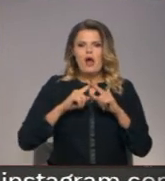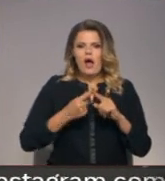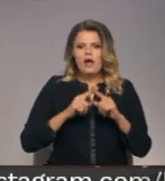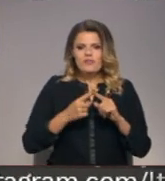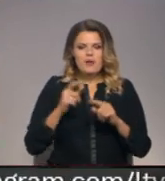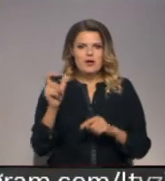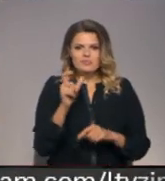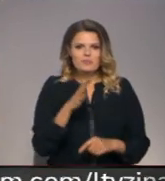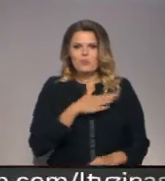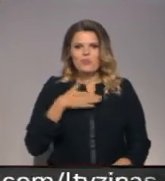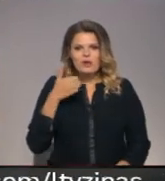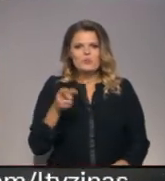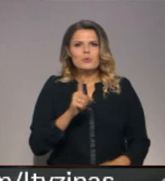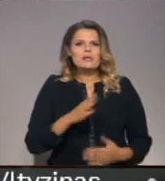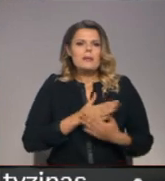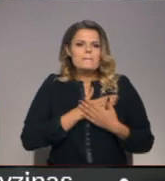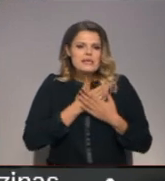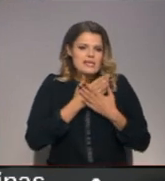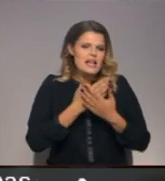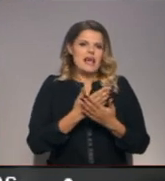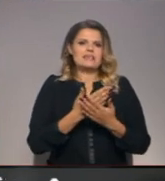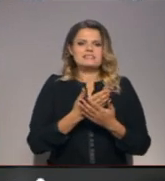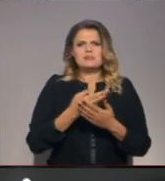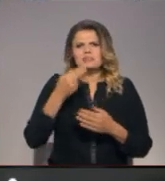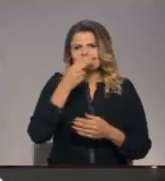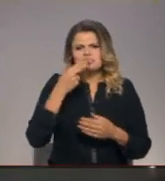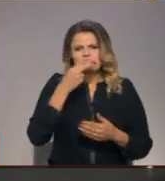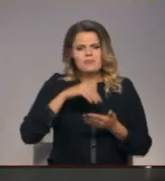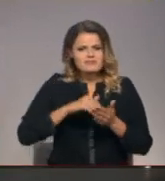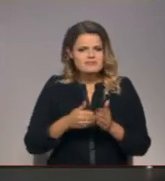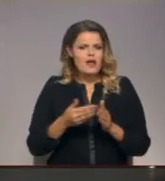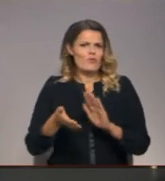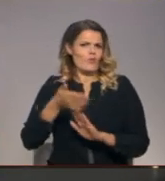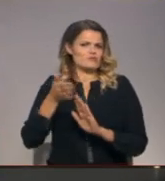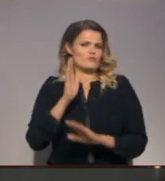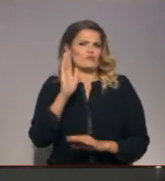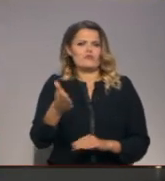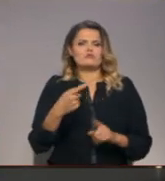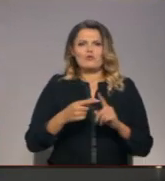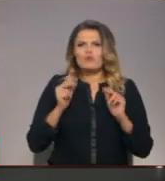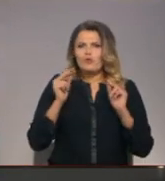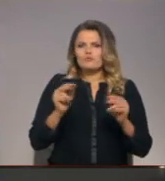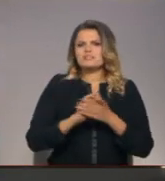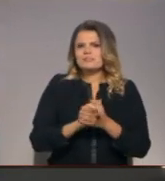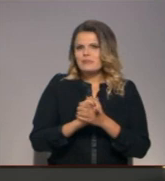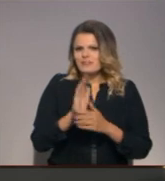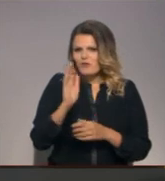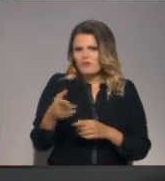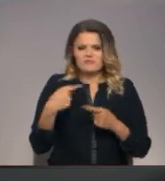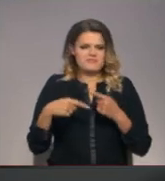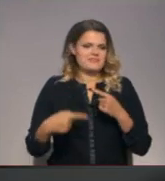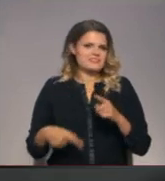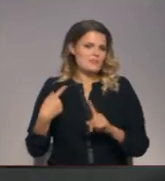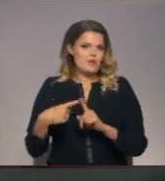ir ļoti labas, tur ir mīlestība un saimniecības stāvoklis uzlabosies un uzticami draugi un viss